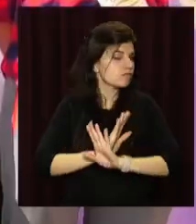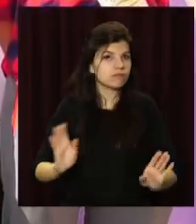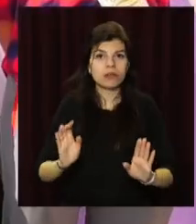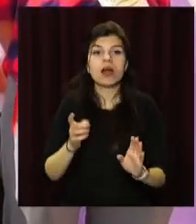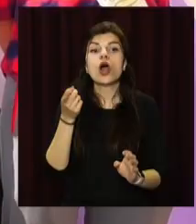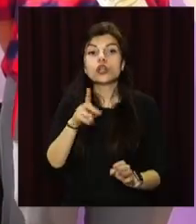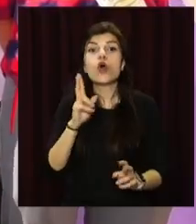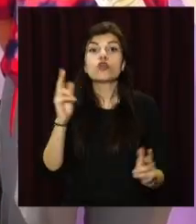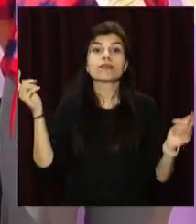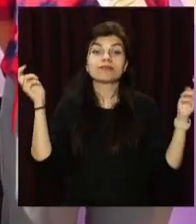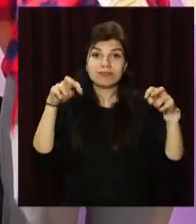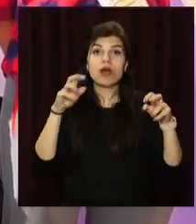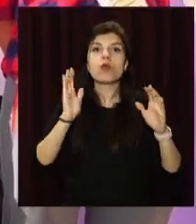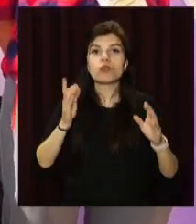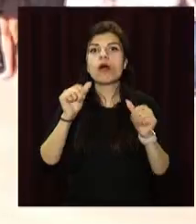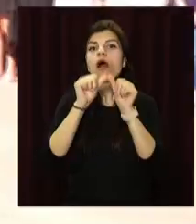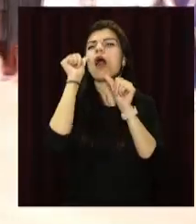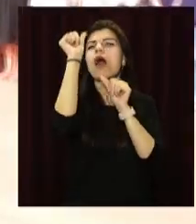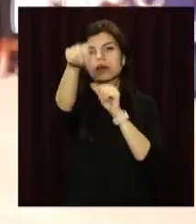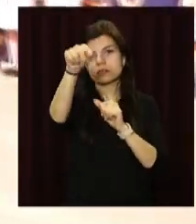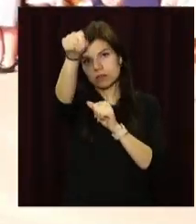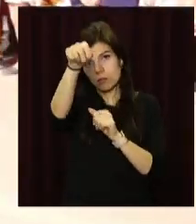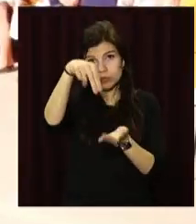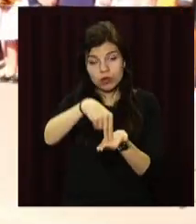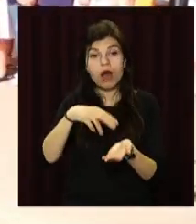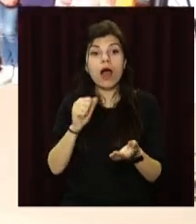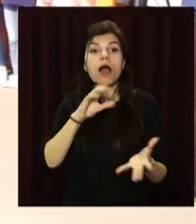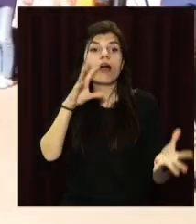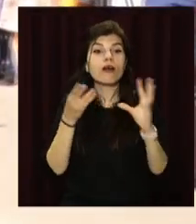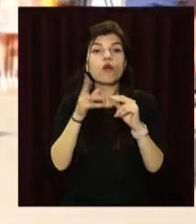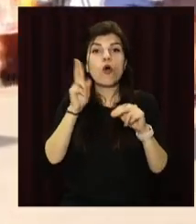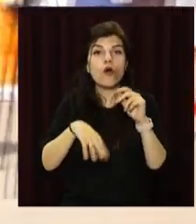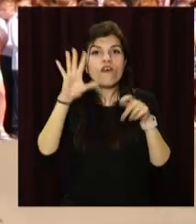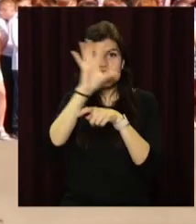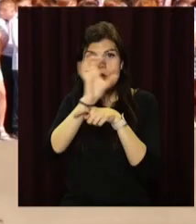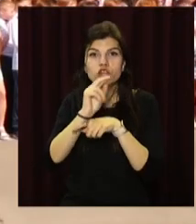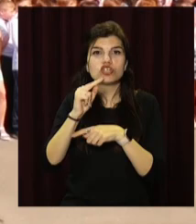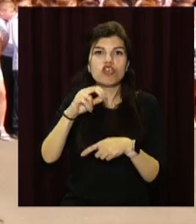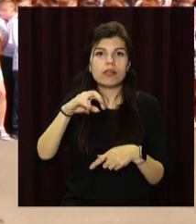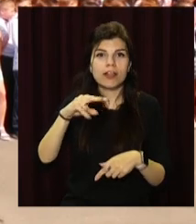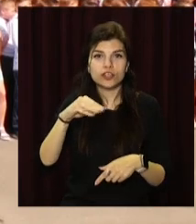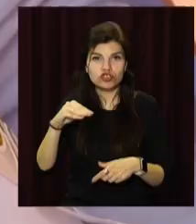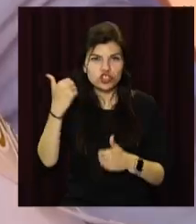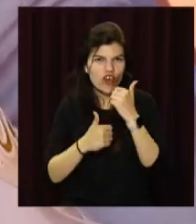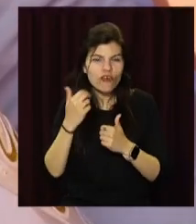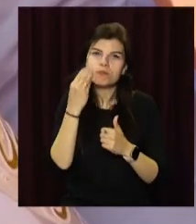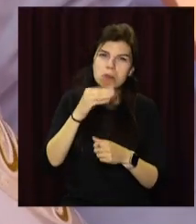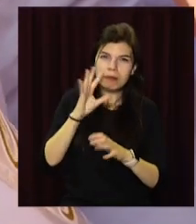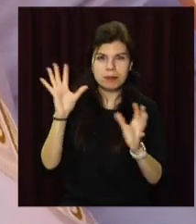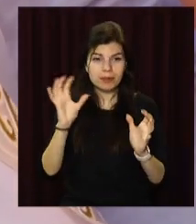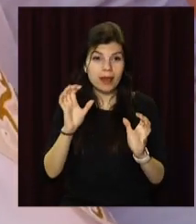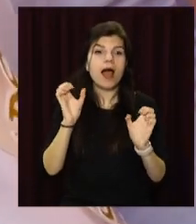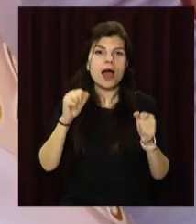Тим, хто завітає, доведеться стояти в окремих зонах. А закінчиться день фото-челенджем. Світлини та відео зі шкільного свята можна